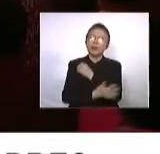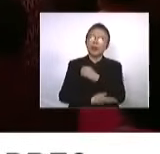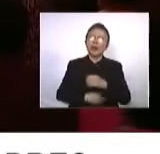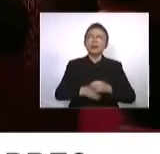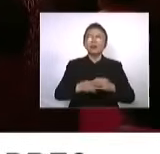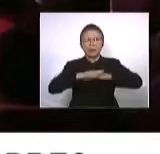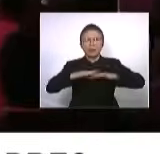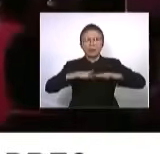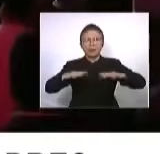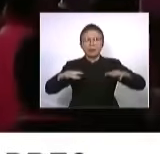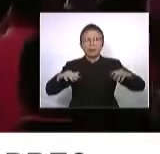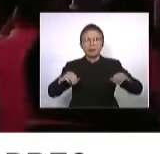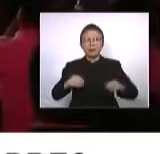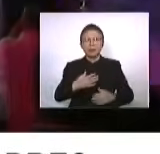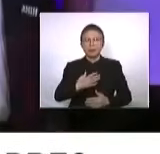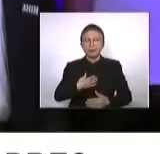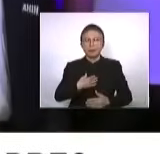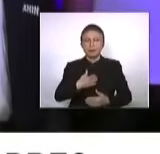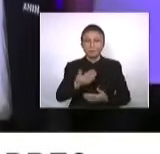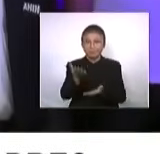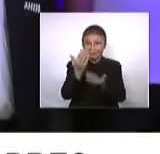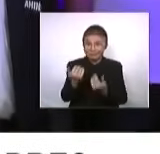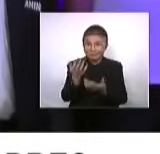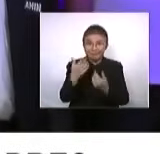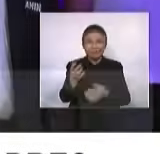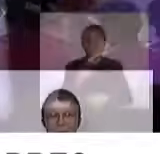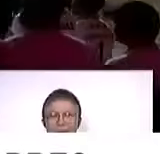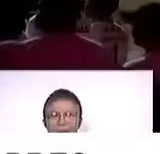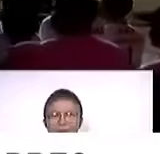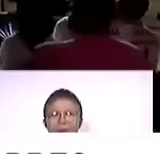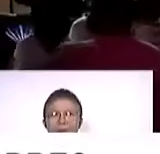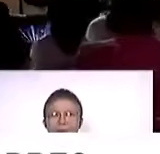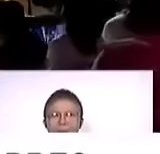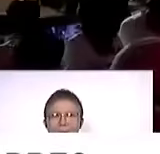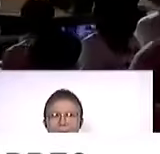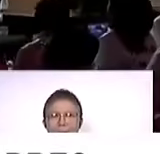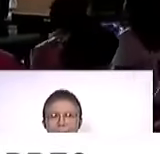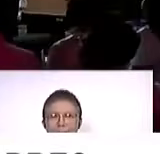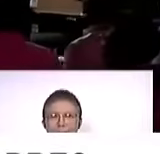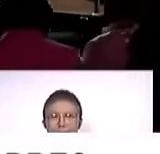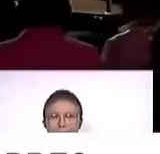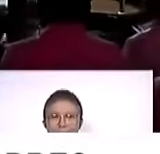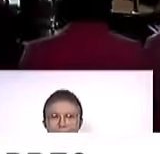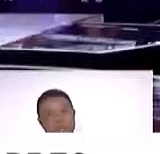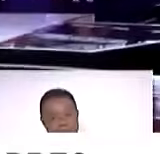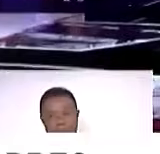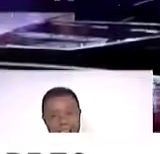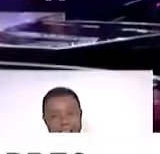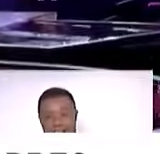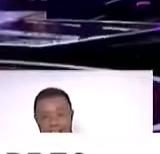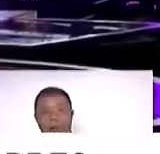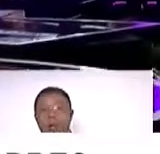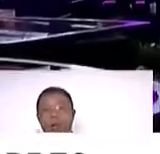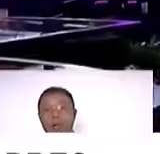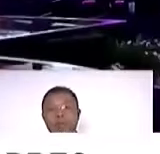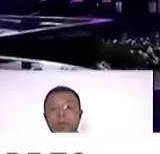Gibran memunculkan amunisinya dengan pertanyaan yang sulit dengan istilah-istilah yang berat itu itu sudah saya sampaikan Apa nama beberapa